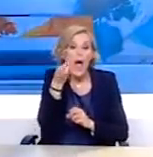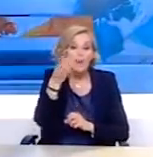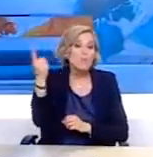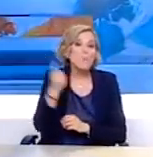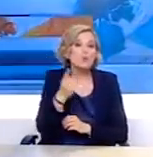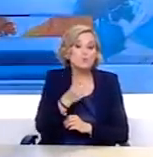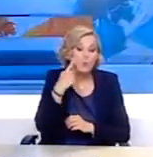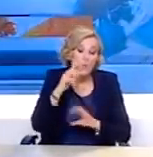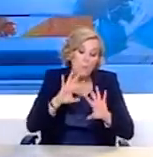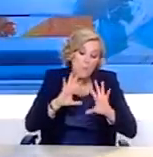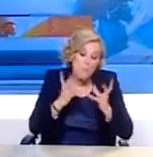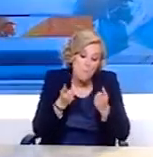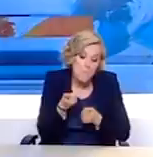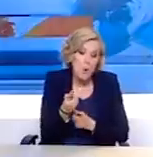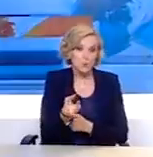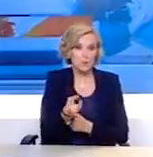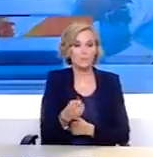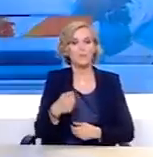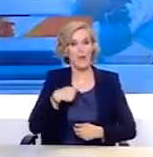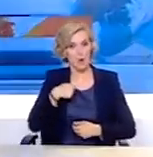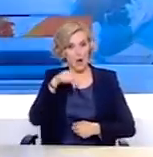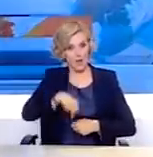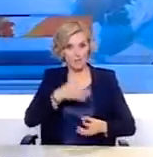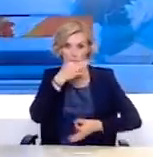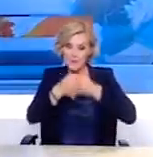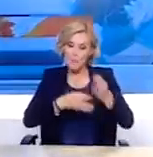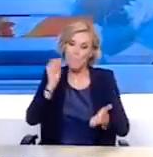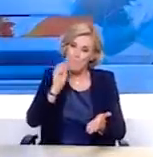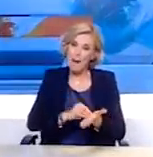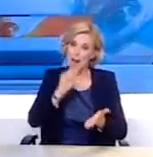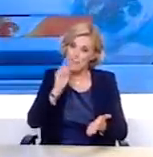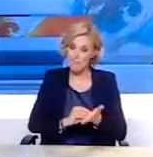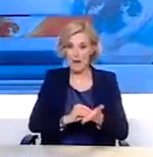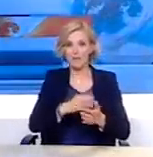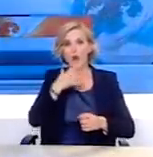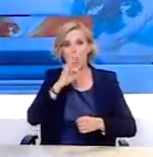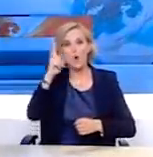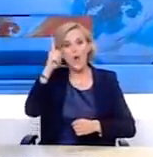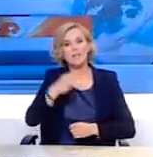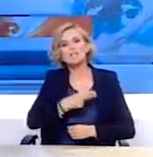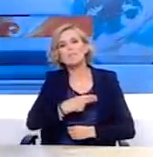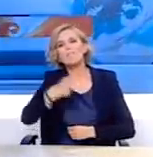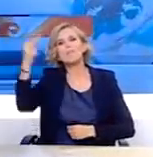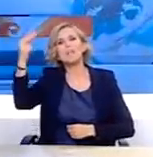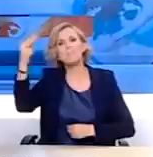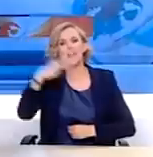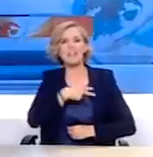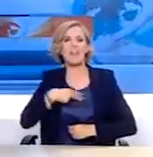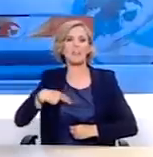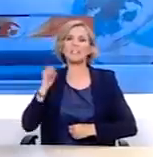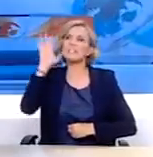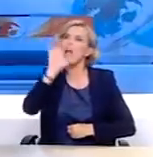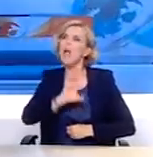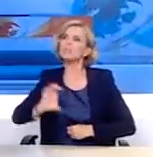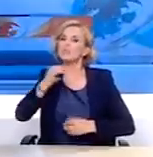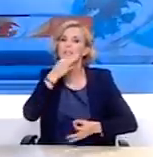εδώ να επαναλάβω κάτι που σας έχω ξαναπεί, αλλά που γράφτηκε και υπόθηκε πρόσφατα από διάσημο Έλληνα καθηγητή του εξωτερικού με τον οποίο